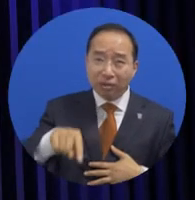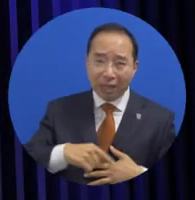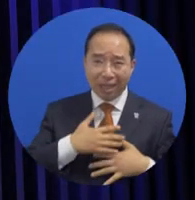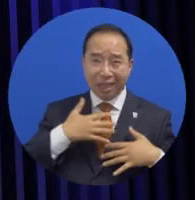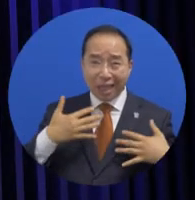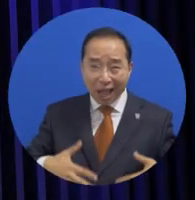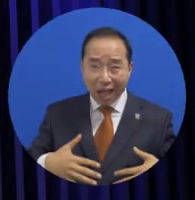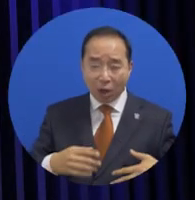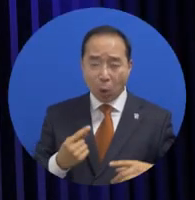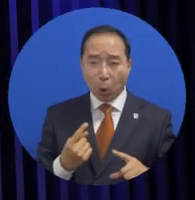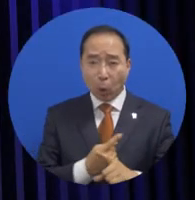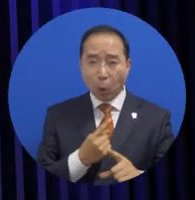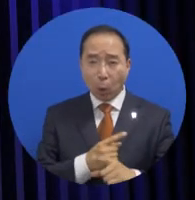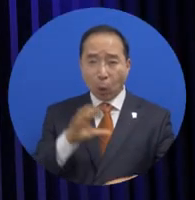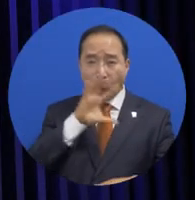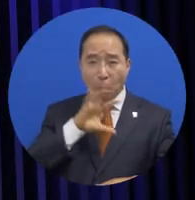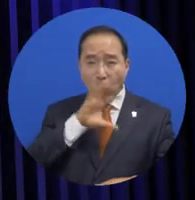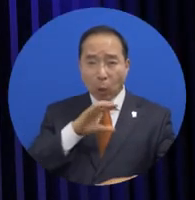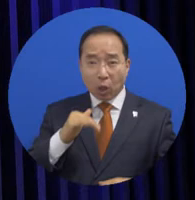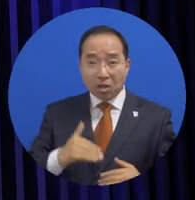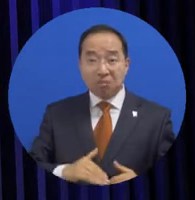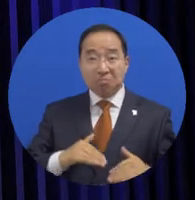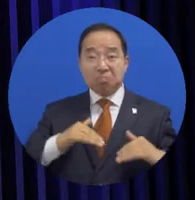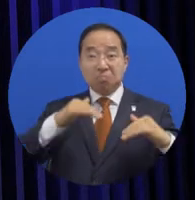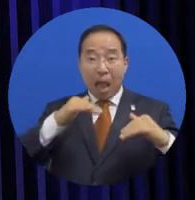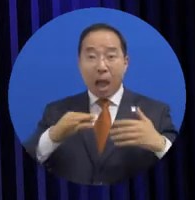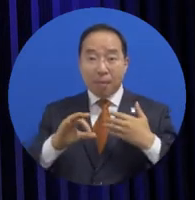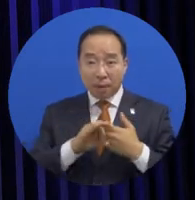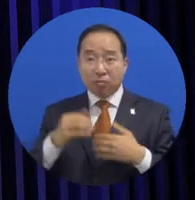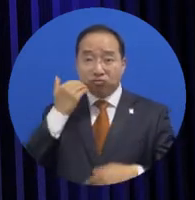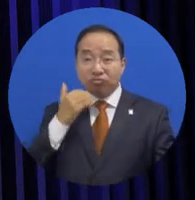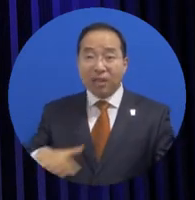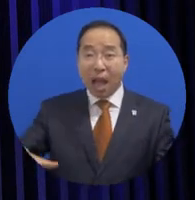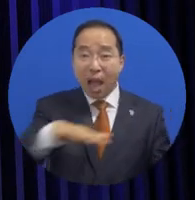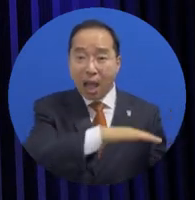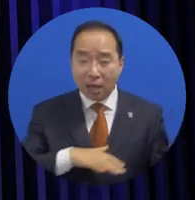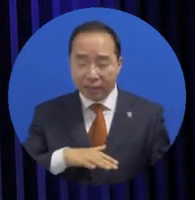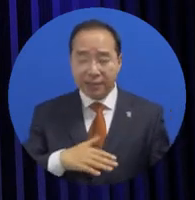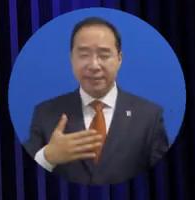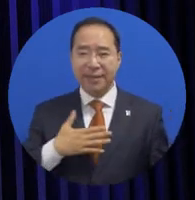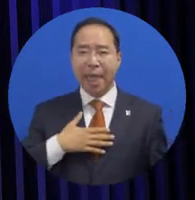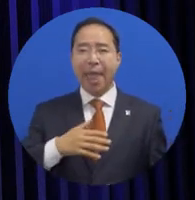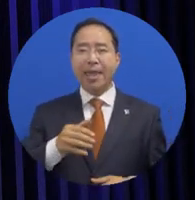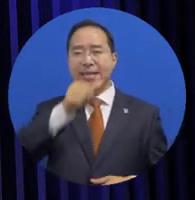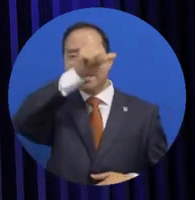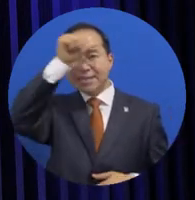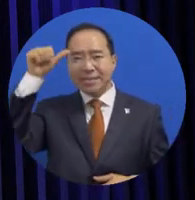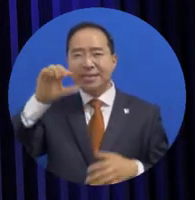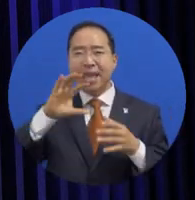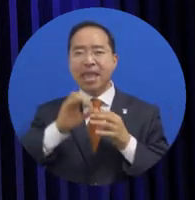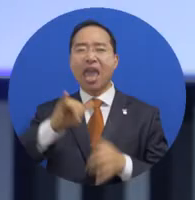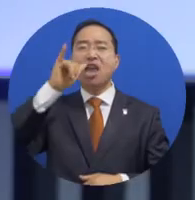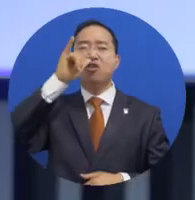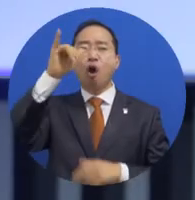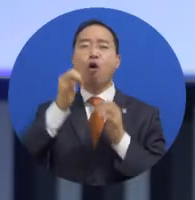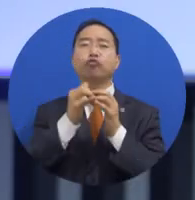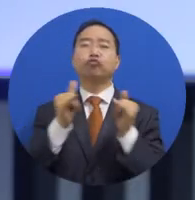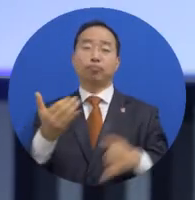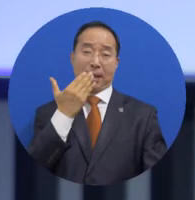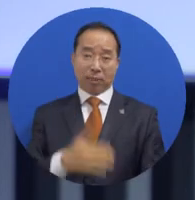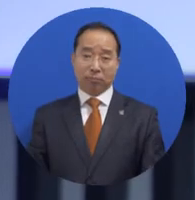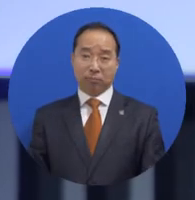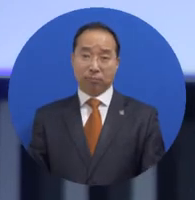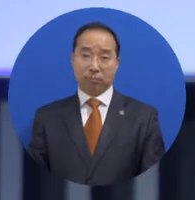허약함들을 하나씩 고쳐나가다 보면 우리 모두 누구나 자기 인생의 영웅이 될 수 있습니다. 저